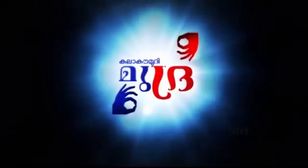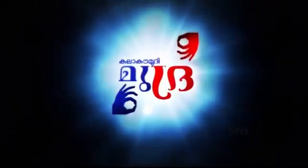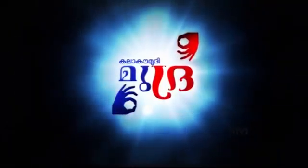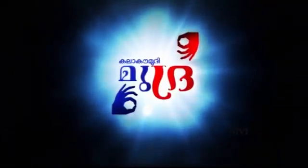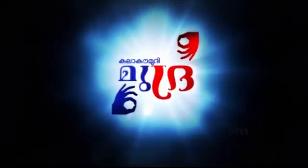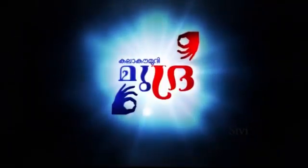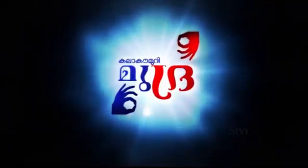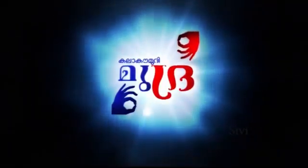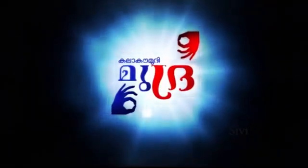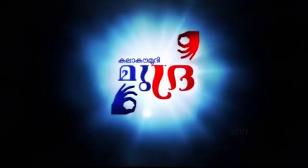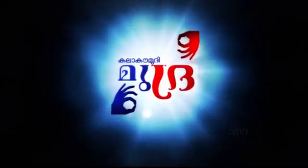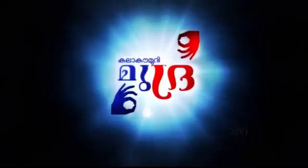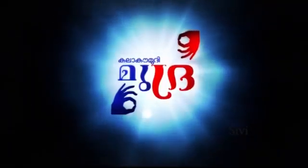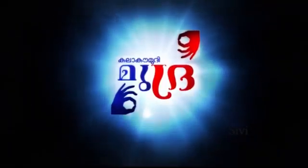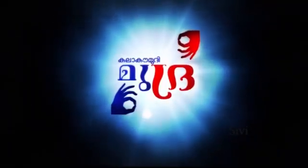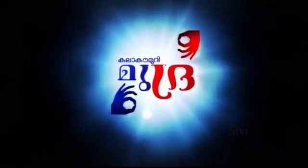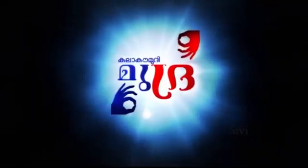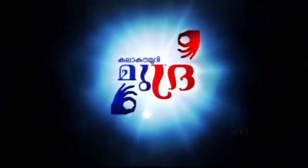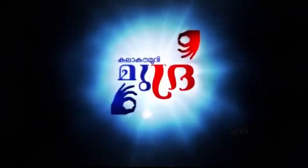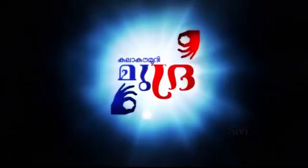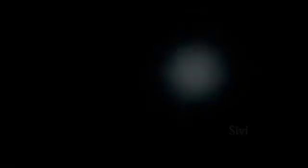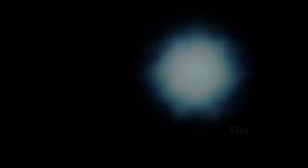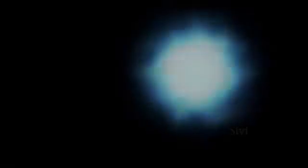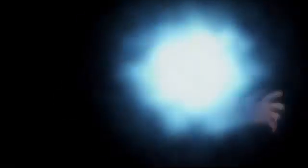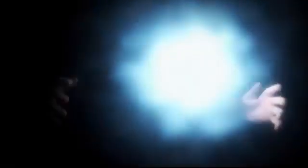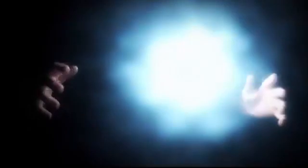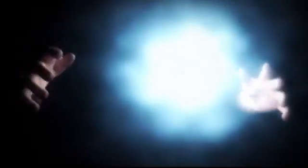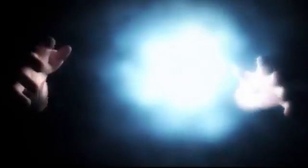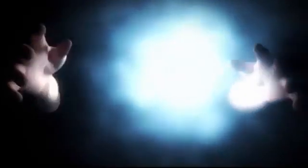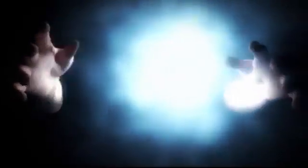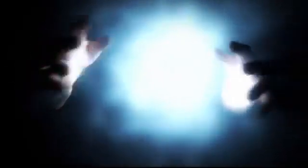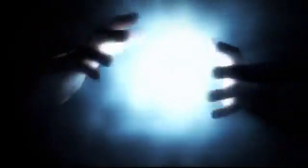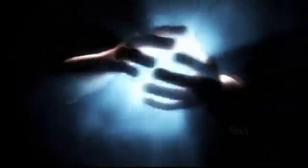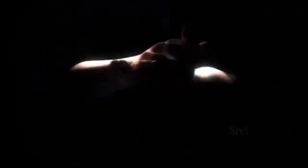ആ സംസ്ഥാനം കൂടി തീരുമാനിക്കുന്ന മുറക്കാണ് ഇവിടുന്ന് പോവുക.